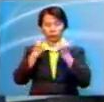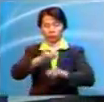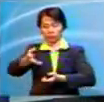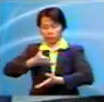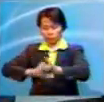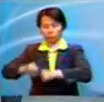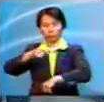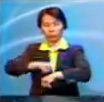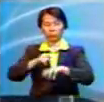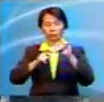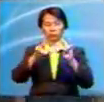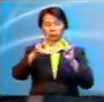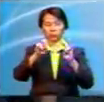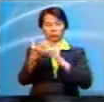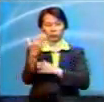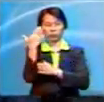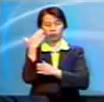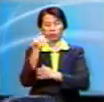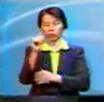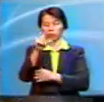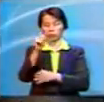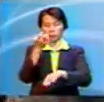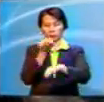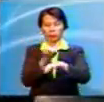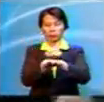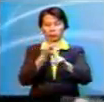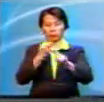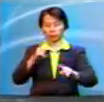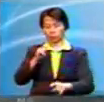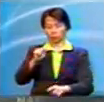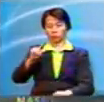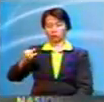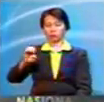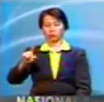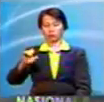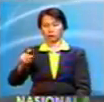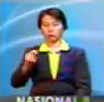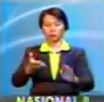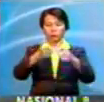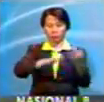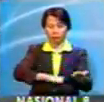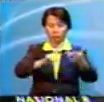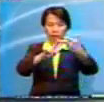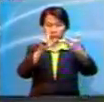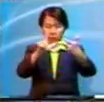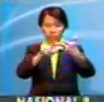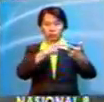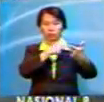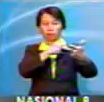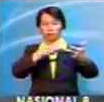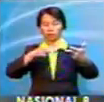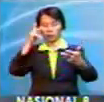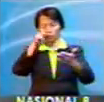nelayan pukul 7.30 pagi, 11 Batu Nautika dari Tanjung Gelang. Manakala mayat ketiga, warga